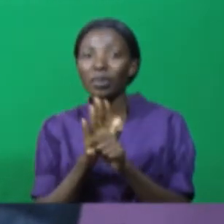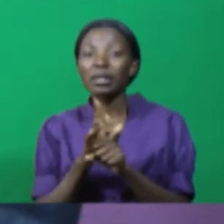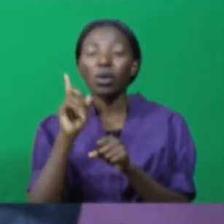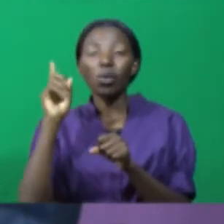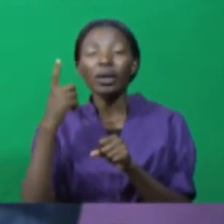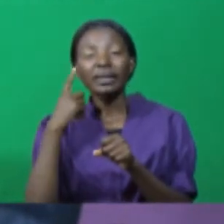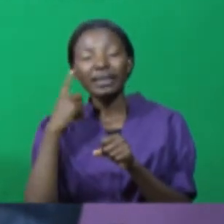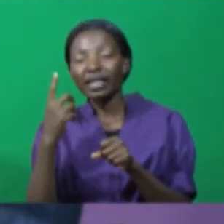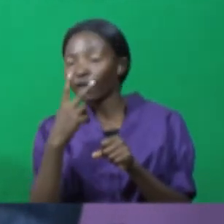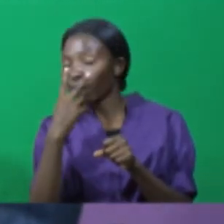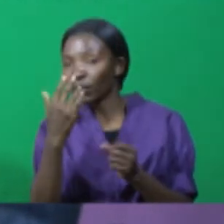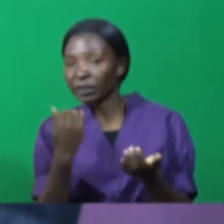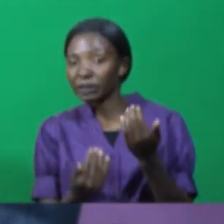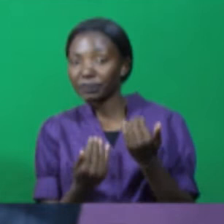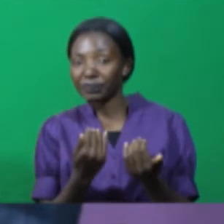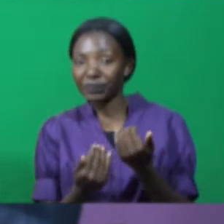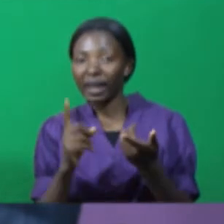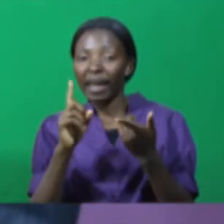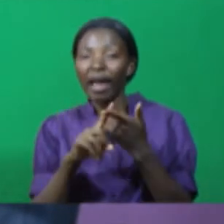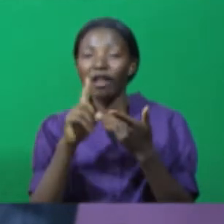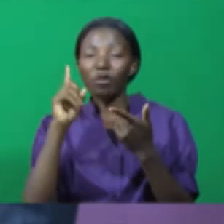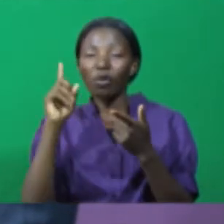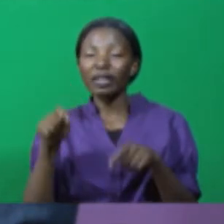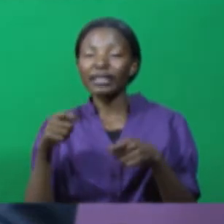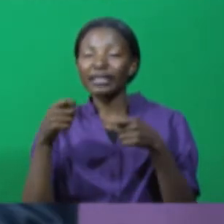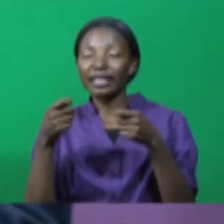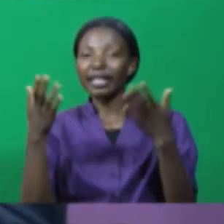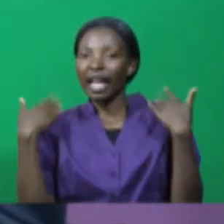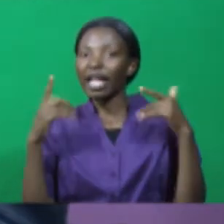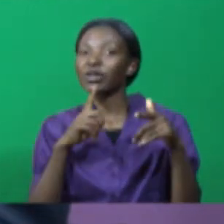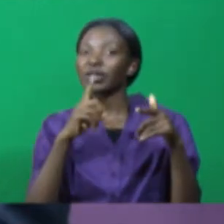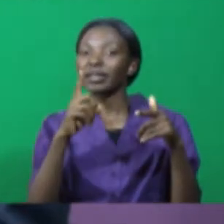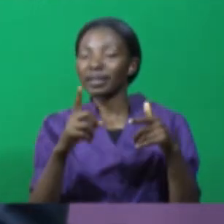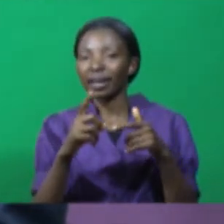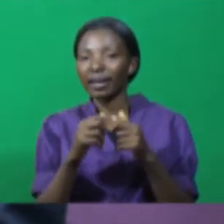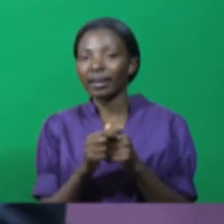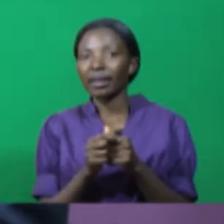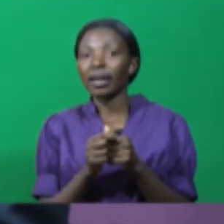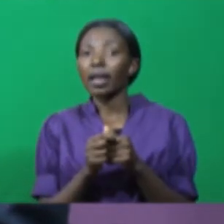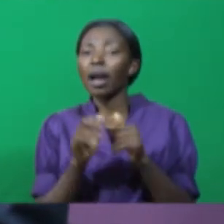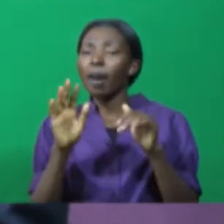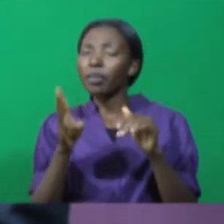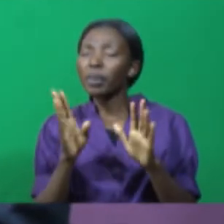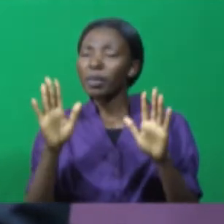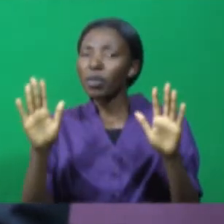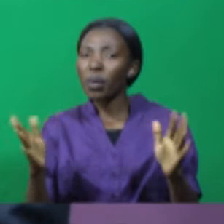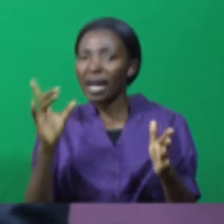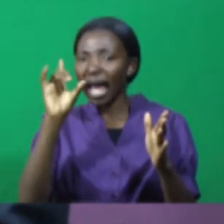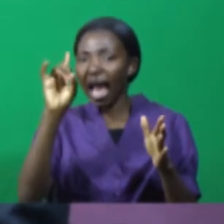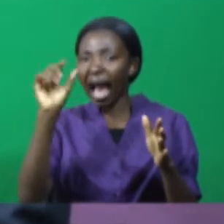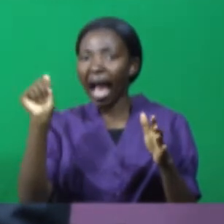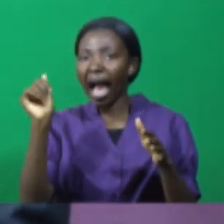akanzwa izwi remukomana. Mutumwa wa Mwari akadaidzira kuna Hagari ari kudenga akati kwaari. Zvaita seiko